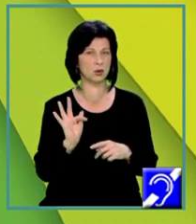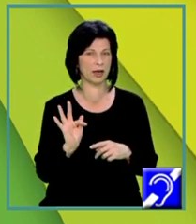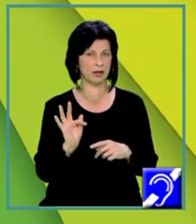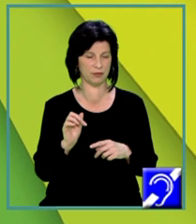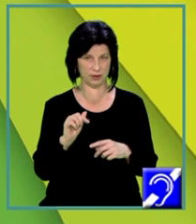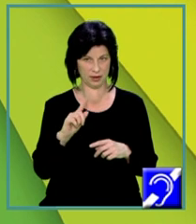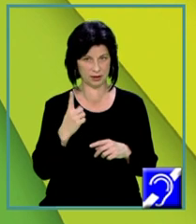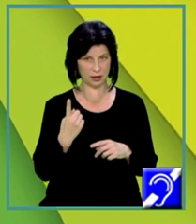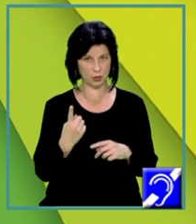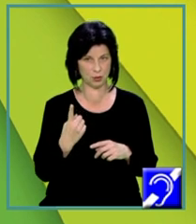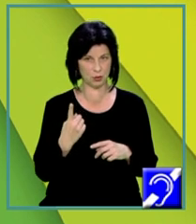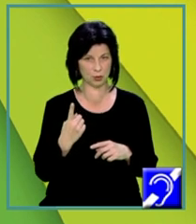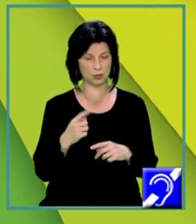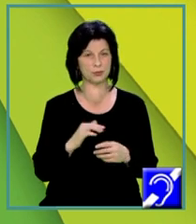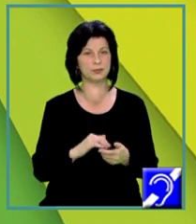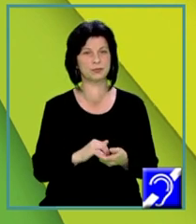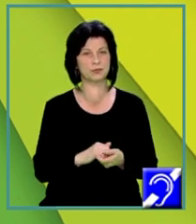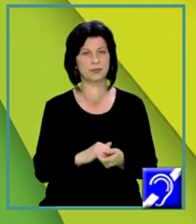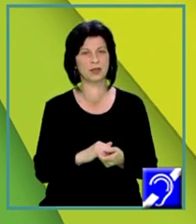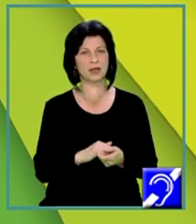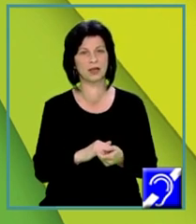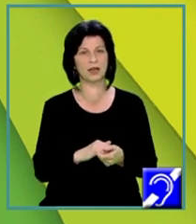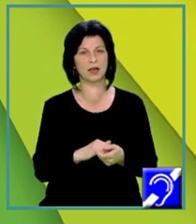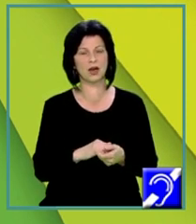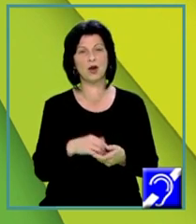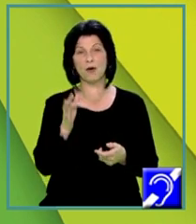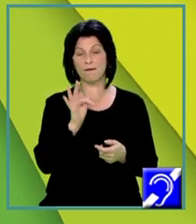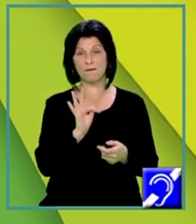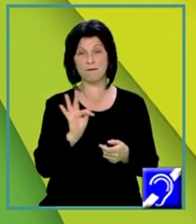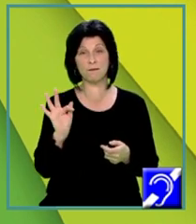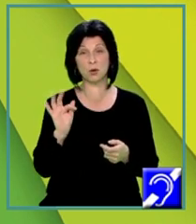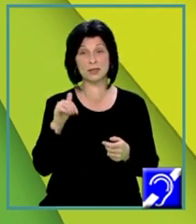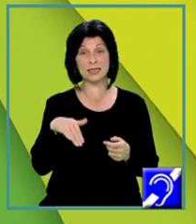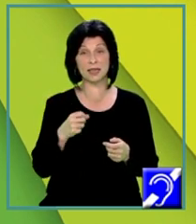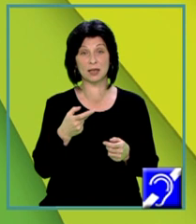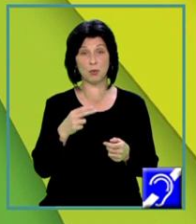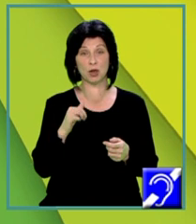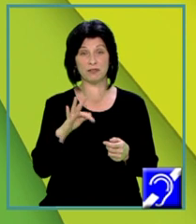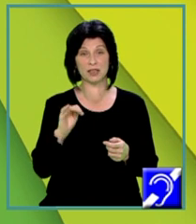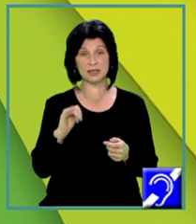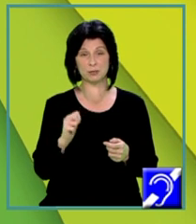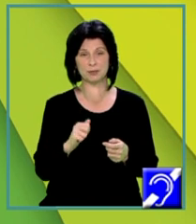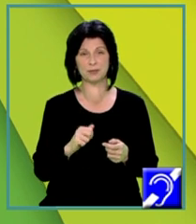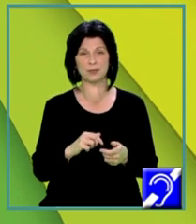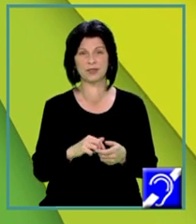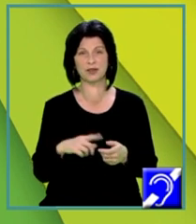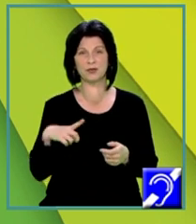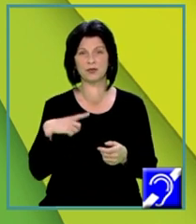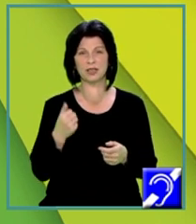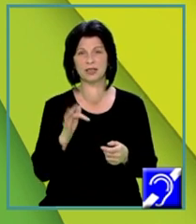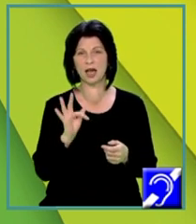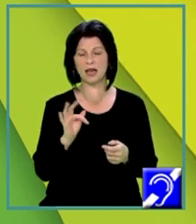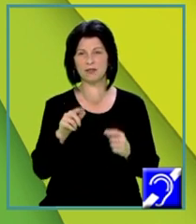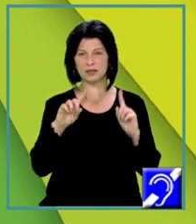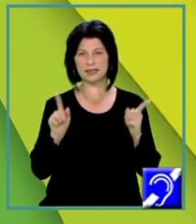funcție fiind morphism avem fdgf de z orez DT nu ai chef